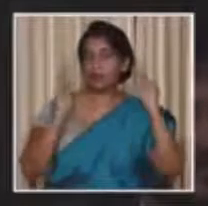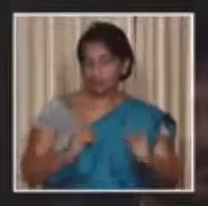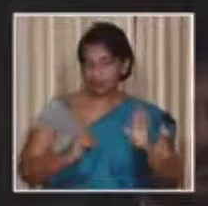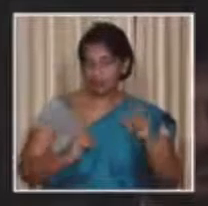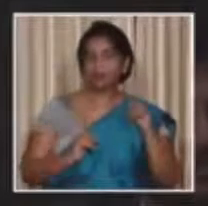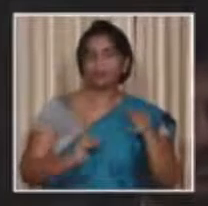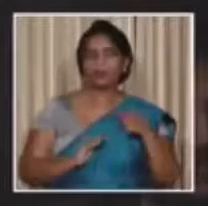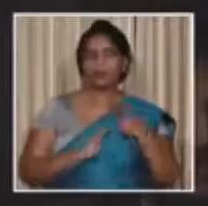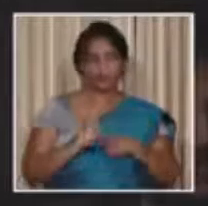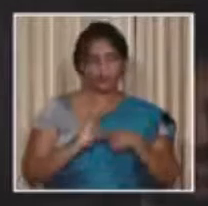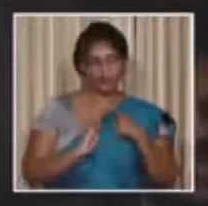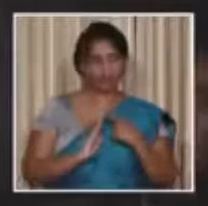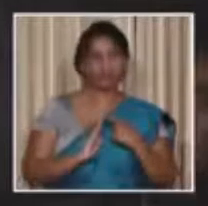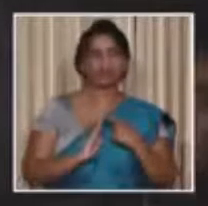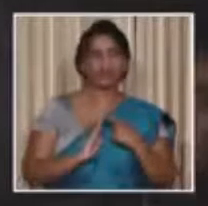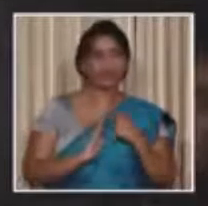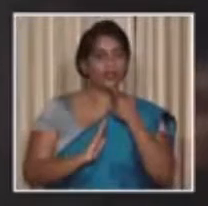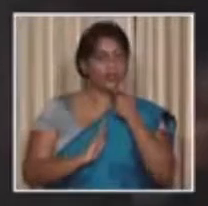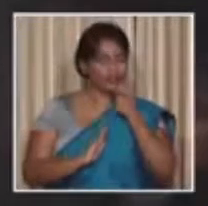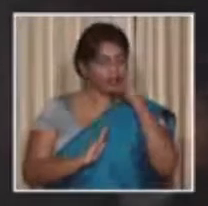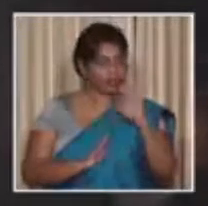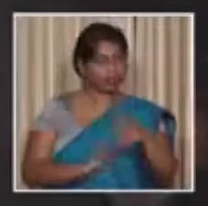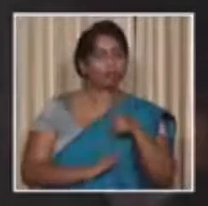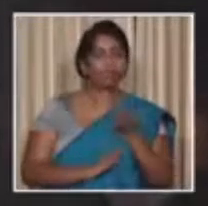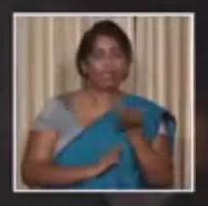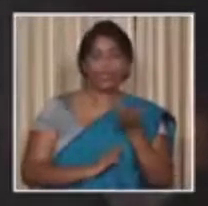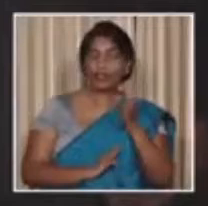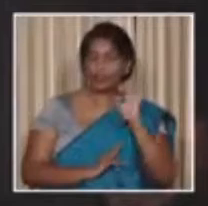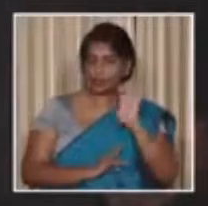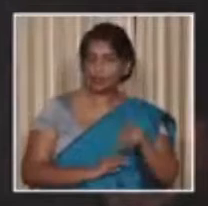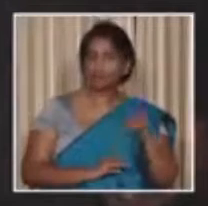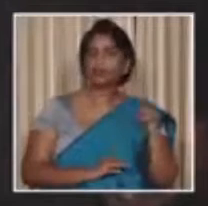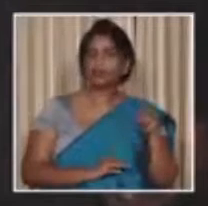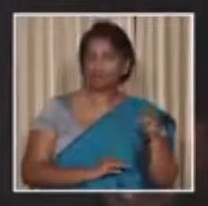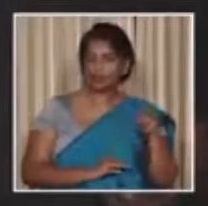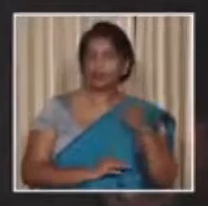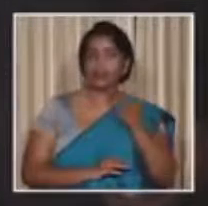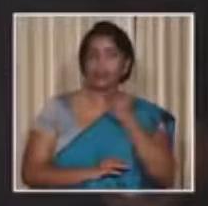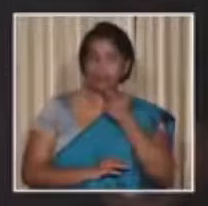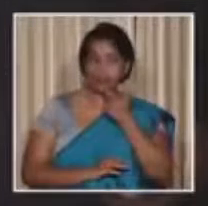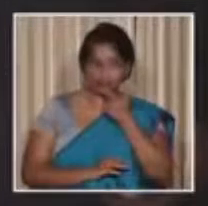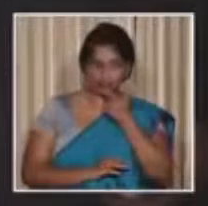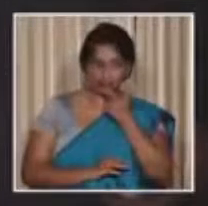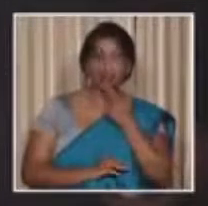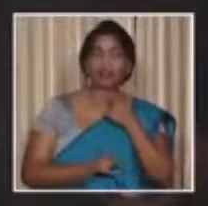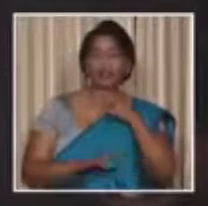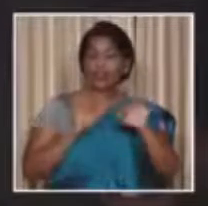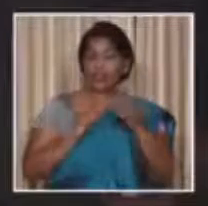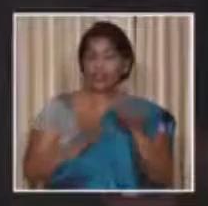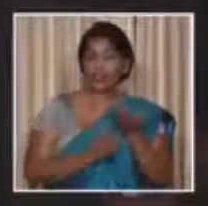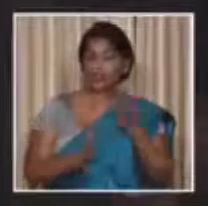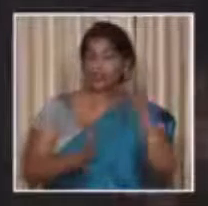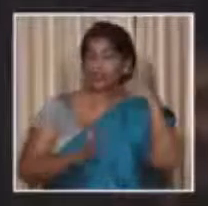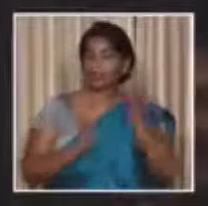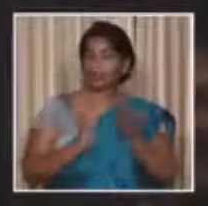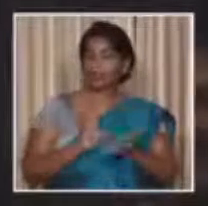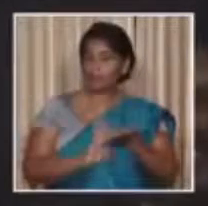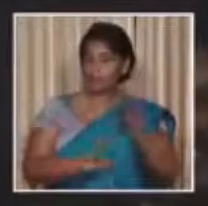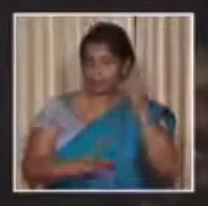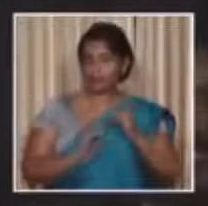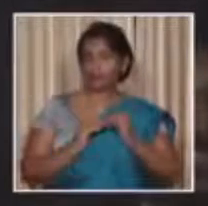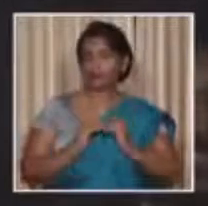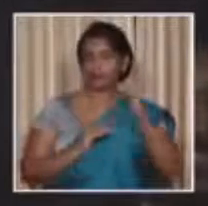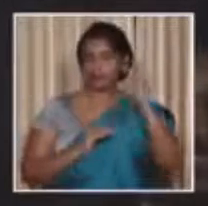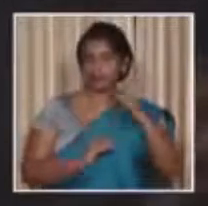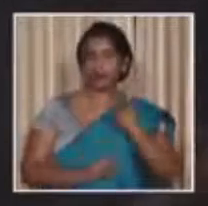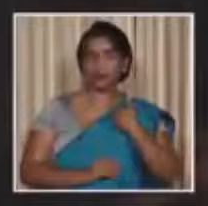ශ්‍රී ලංකාවේ තේවලට තිබෙන ඉල්ලුම හේතුවෙන් මේ තේවලට දළුවලට තිබෙන ඉල්ලුම ලෝකයේ ඉහළ මට්ටමින් වැඩි වී තිබෙනවා අපි